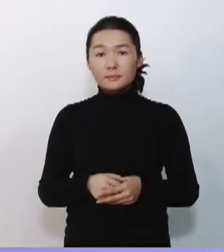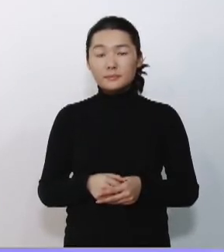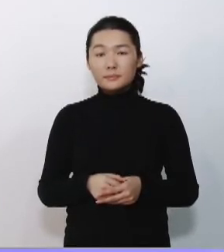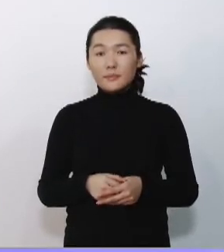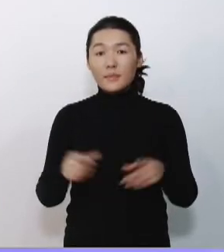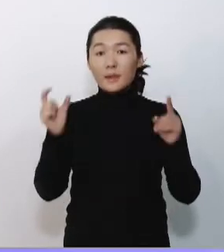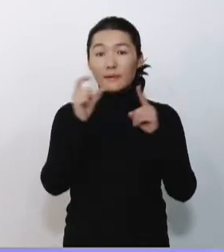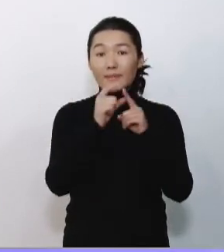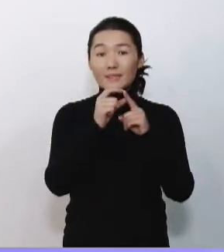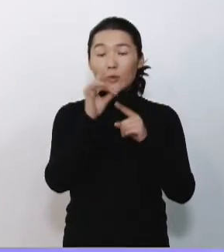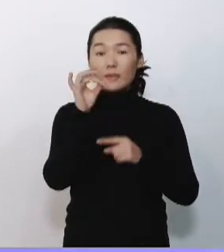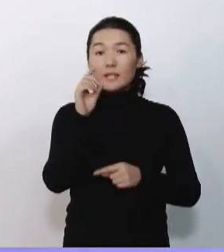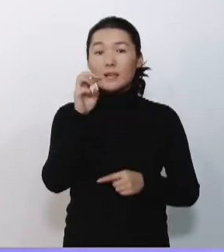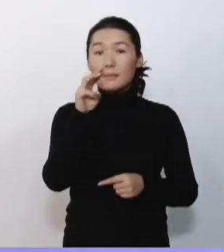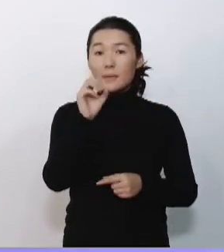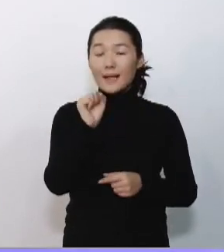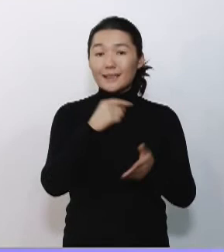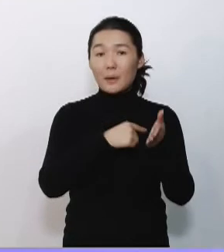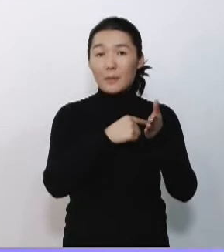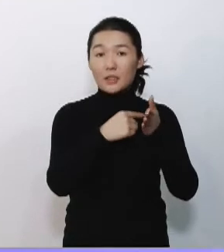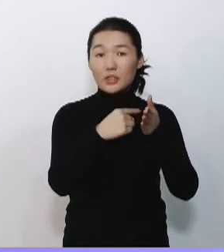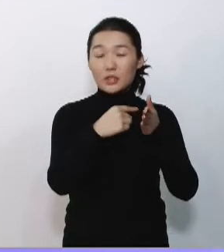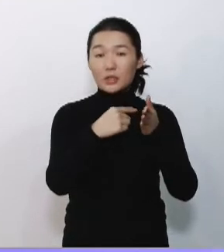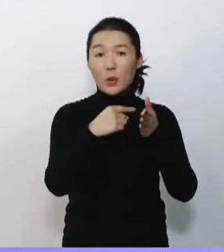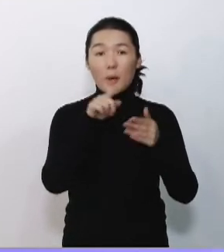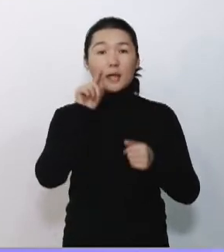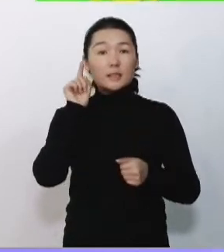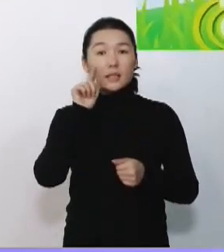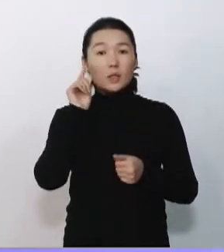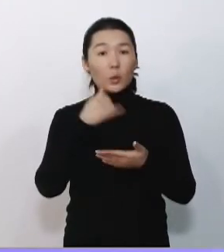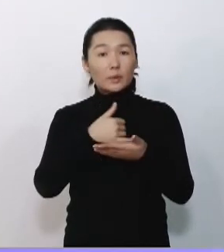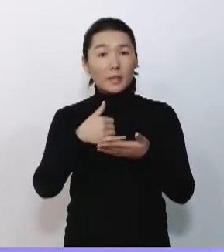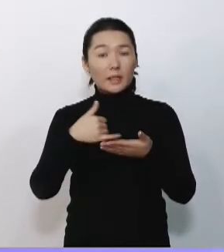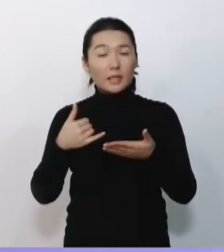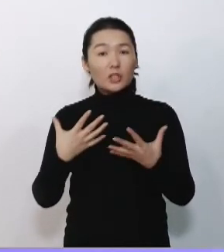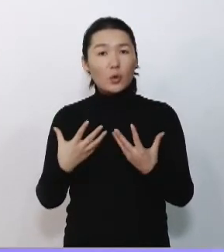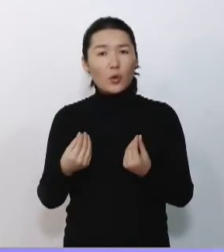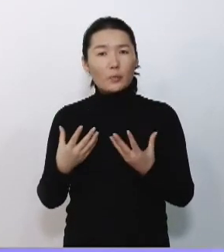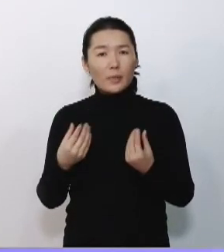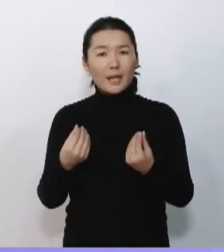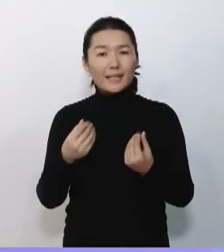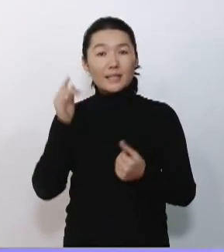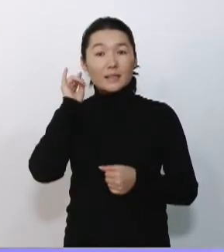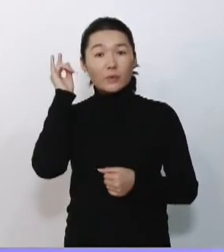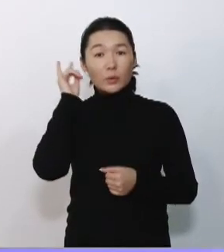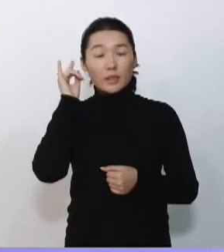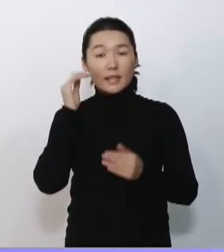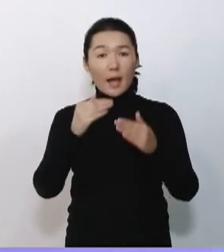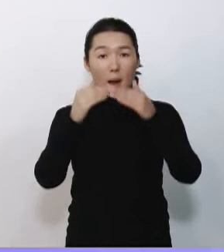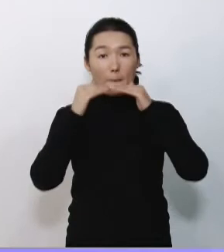В слове «ребята» подчеркнем зеленым карандашом мягкие звуки под